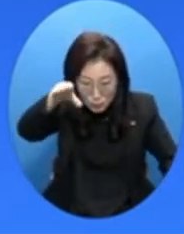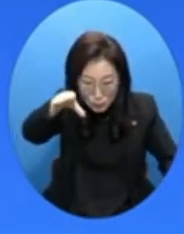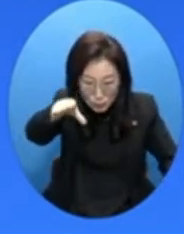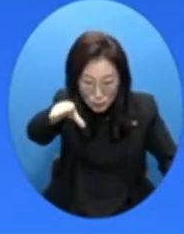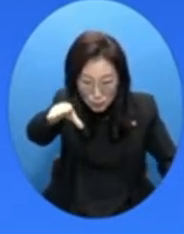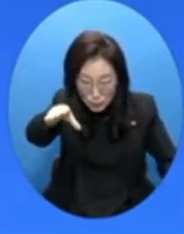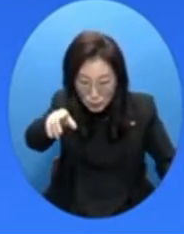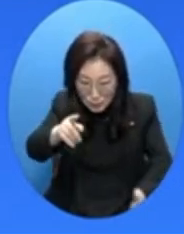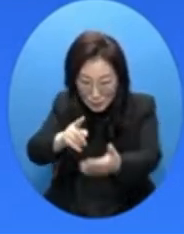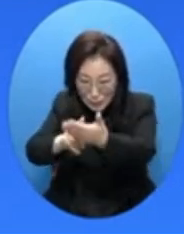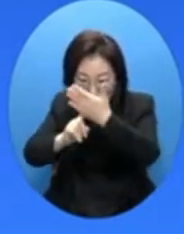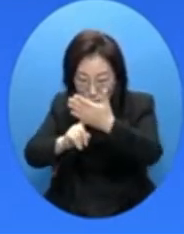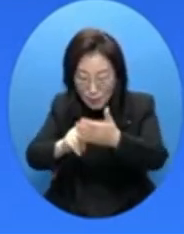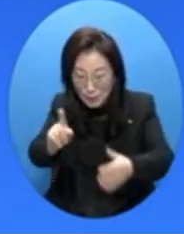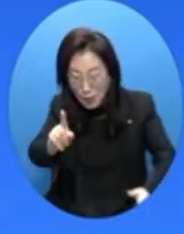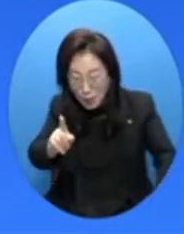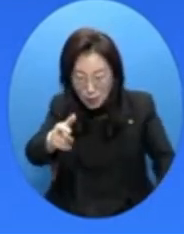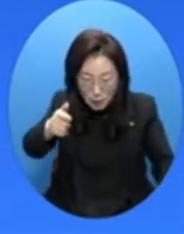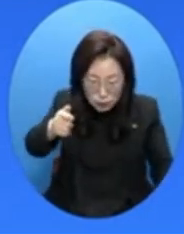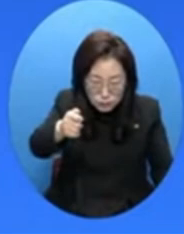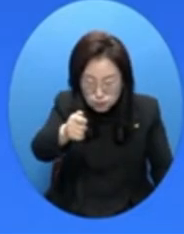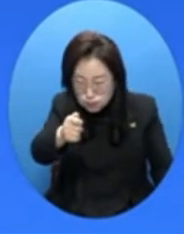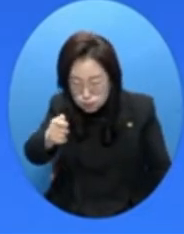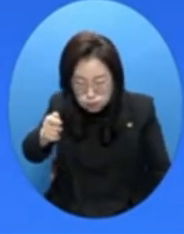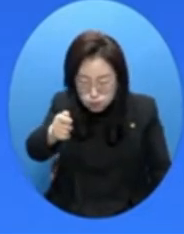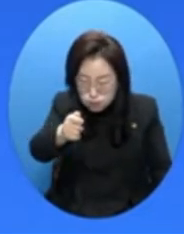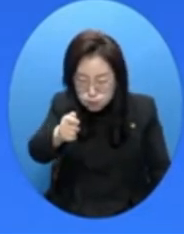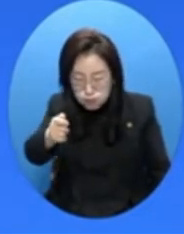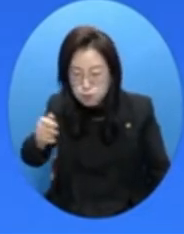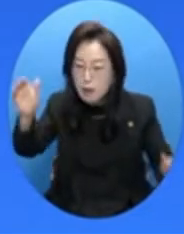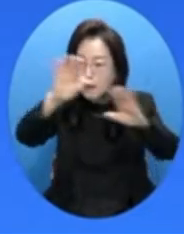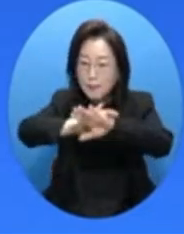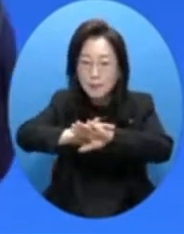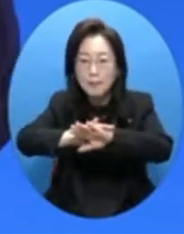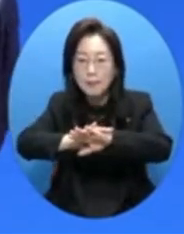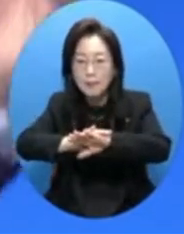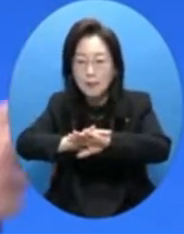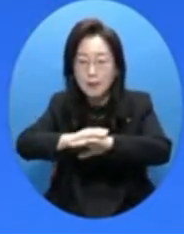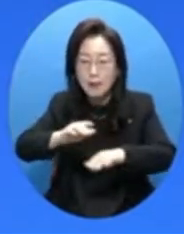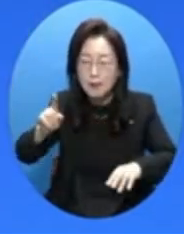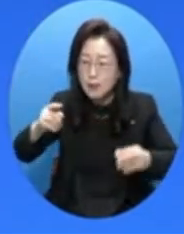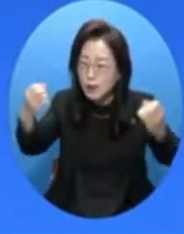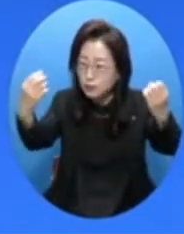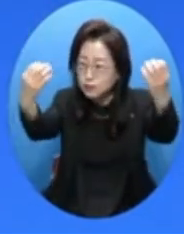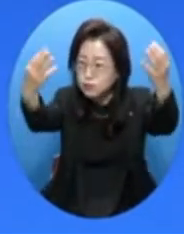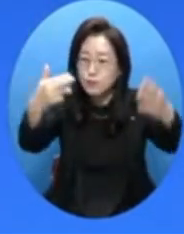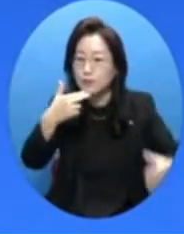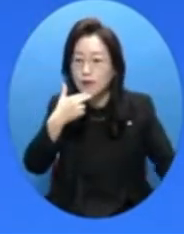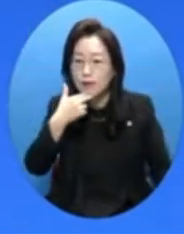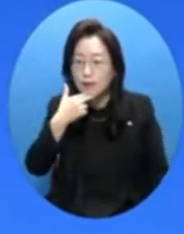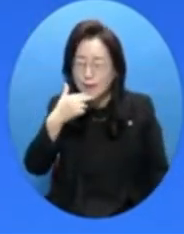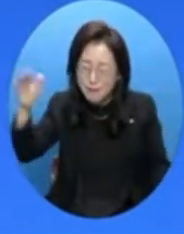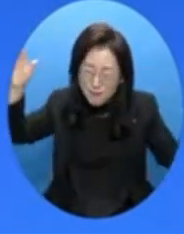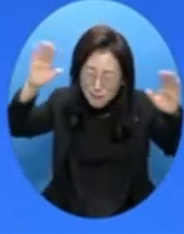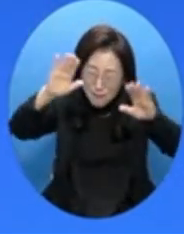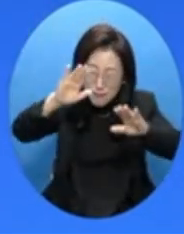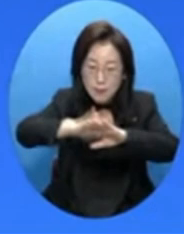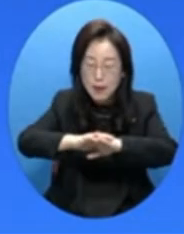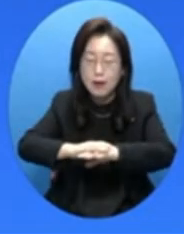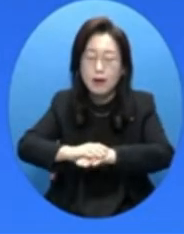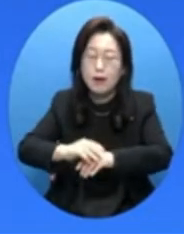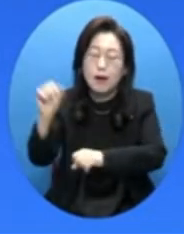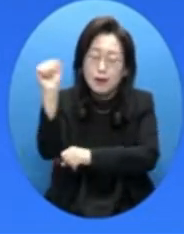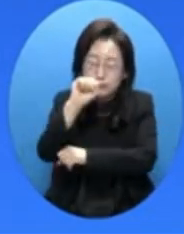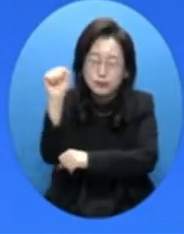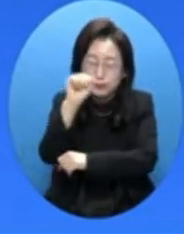표시가 다 돼 있어 갖고 그걸 보고 따라가면서 아이 밤에 가로등도 없고 껌껌한이 광야를 몇 시간